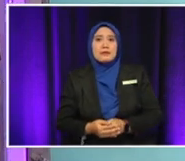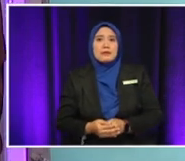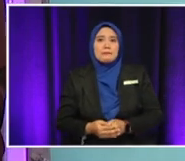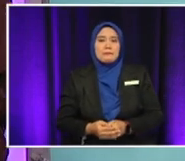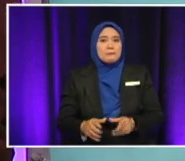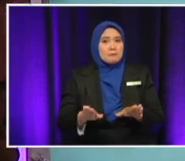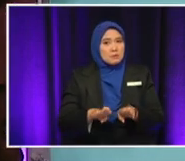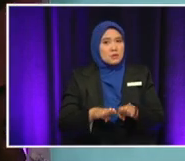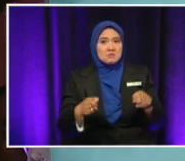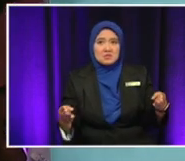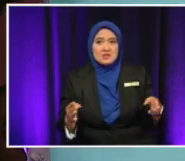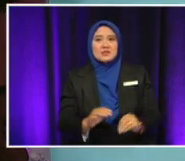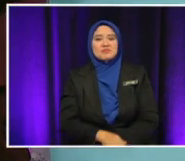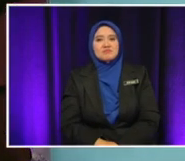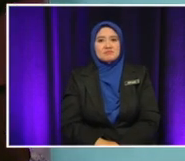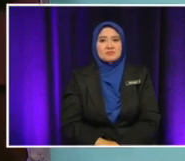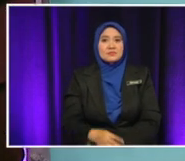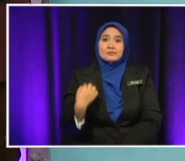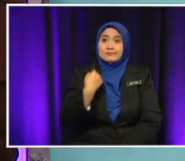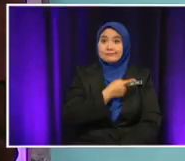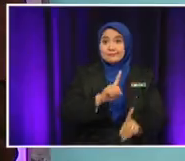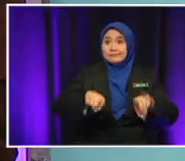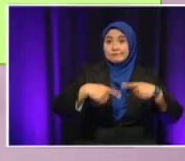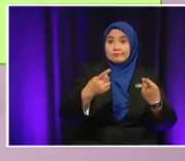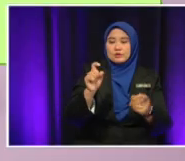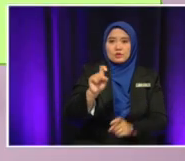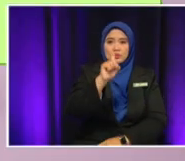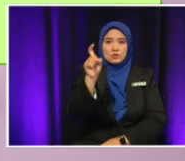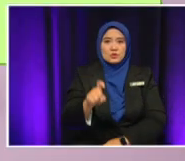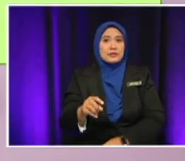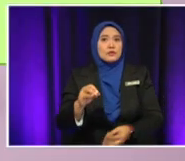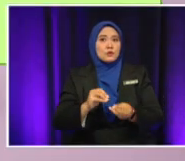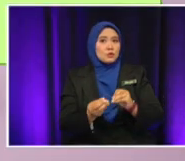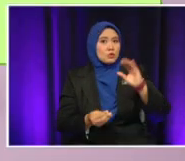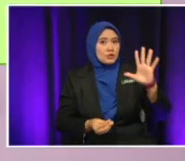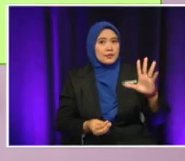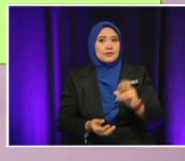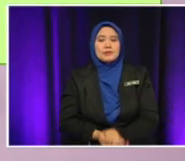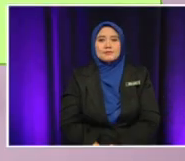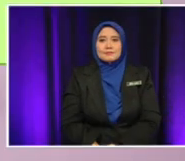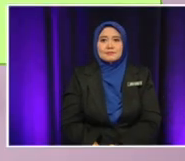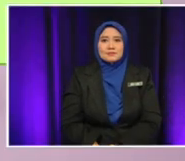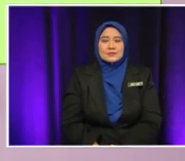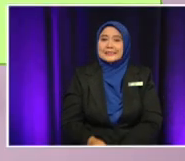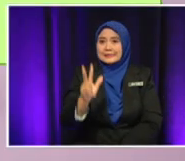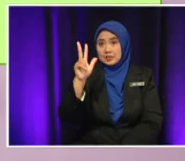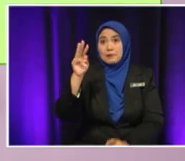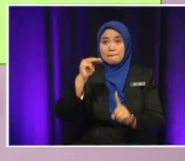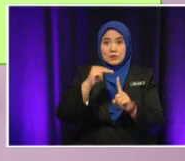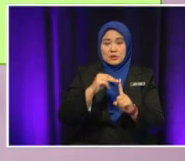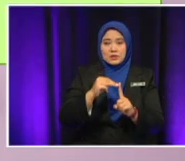seterusnya kita pergi Soalnya seterusnya yaitu soal dan yang kelima oke eee tiga marka